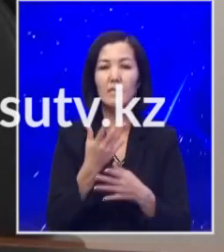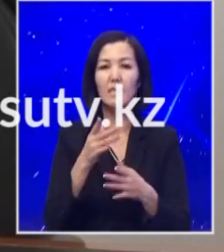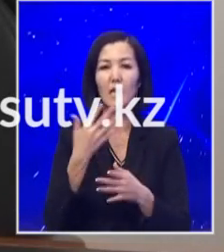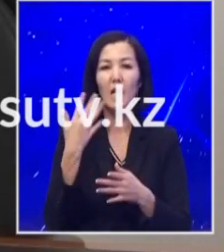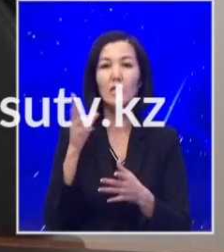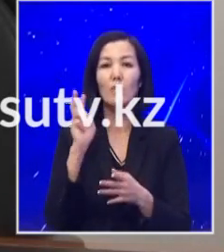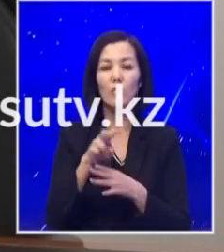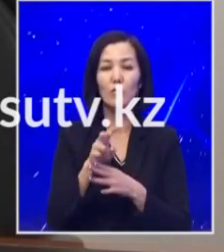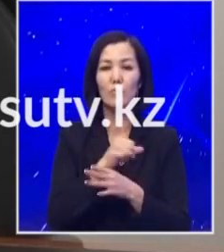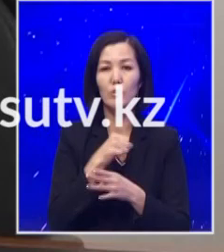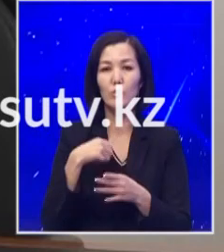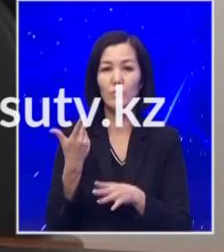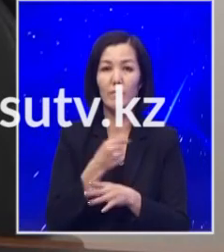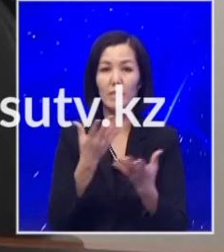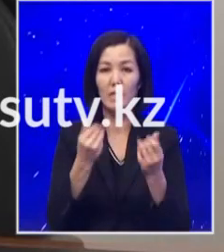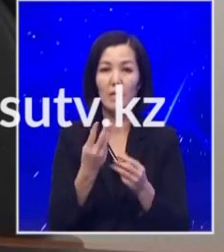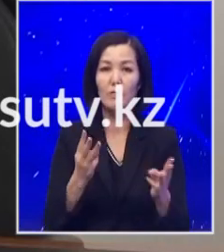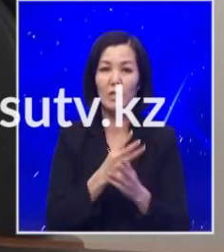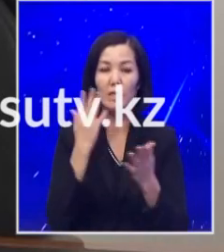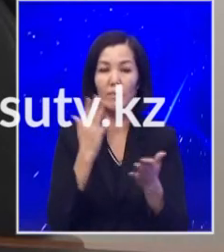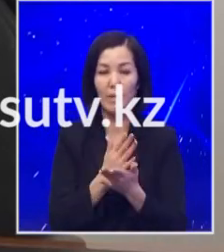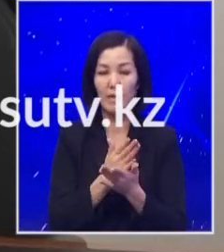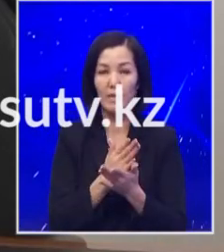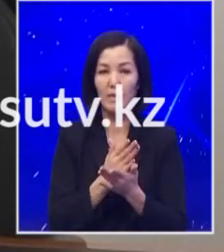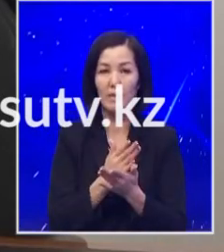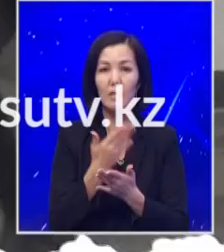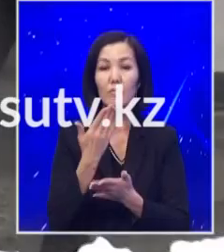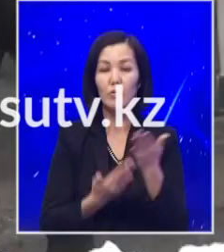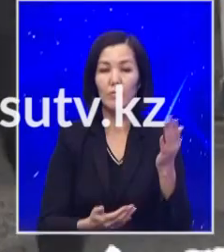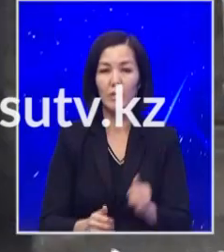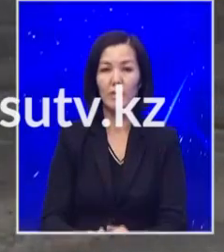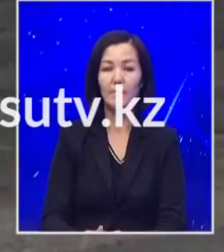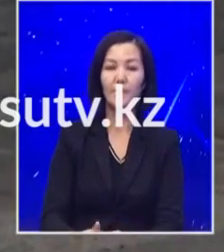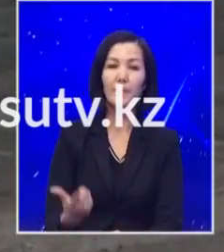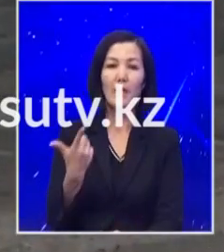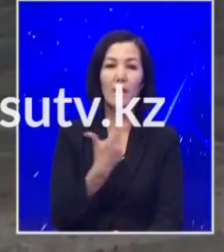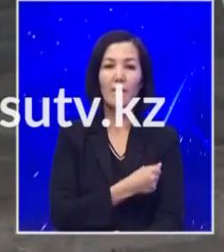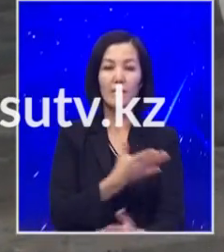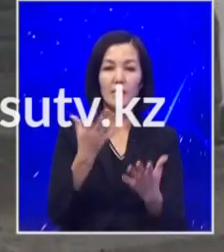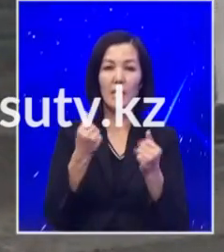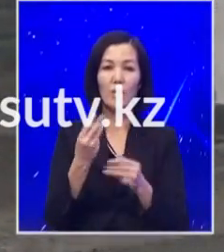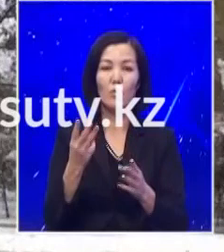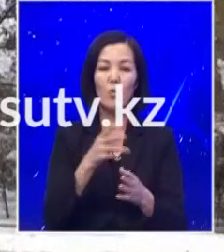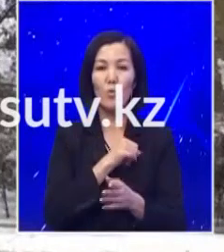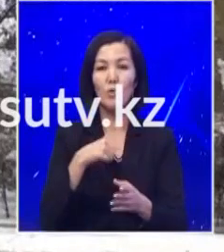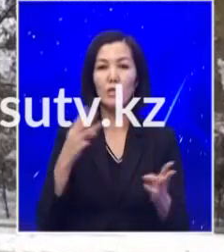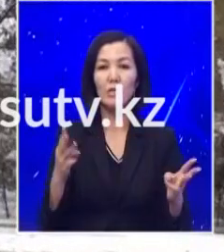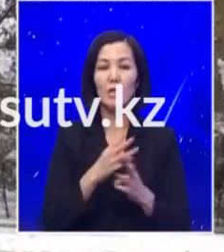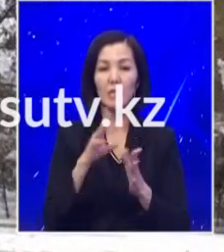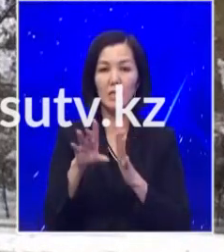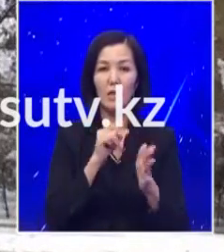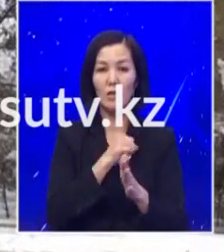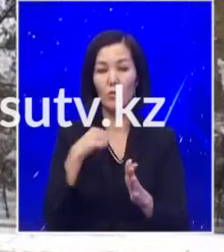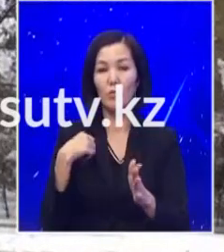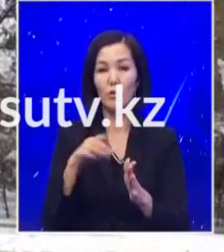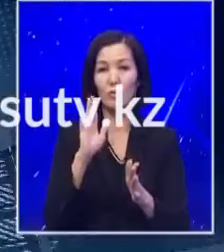келет. Біз өзіміз саламыз, өзіміз келіп саламыз, соны сұраватыр. Вакцина алу ерікті, әркім денсаулығы үшін таңдауды өзі